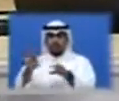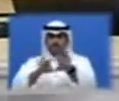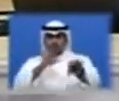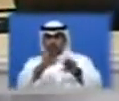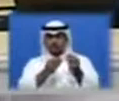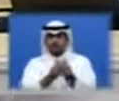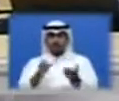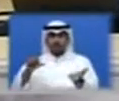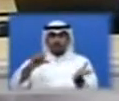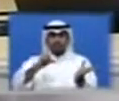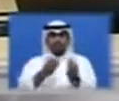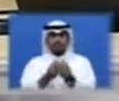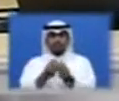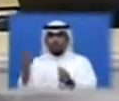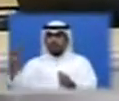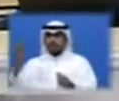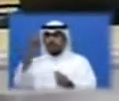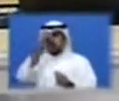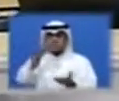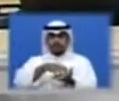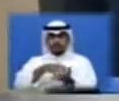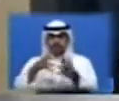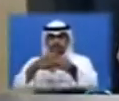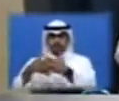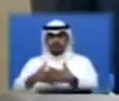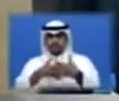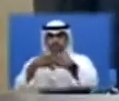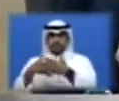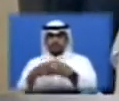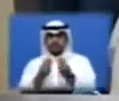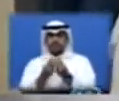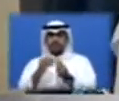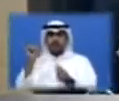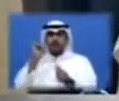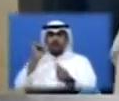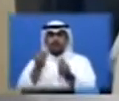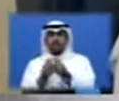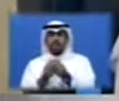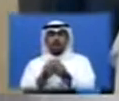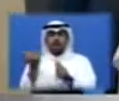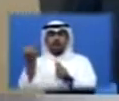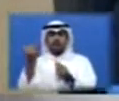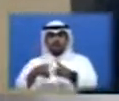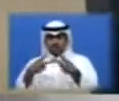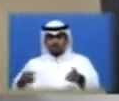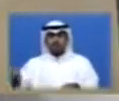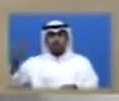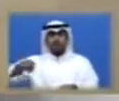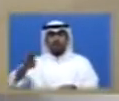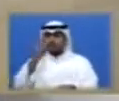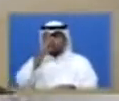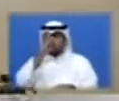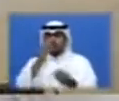في زيارته الرسمية إلى الولايات المتحدة الأمريكية والمملكة المتحدة، التي ستبدأ يوم غد